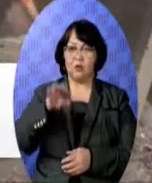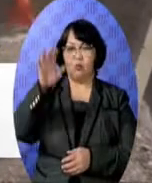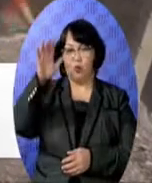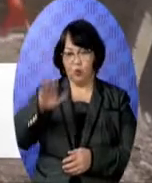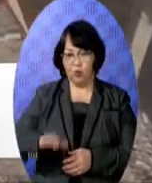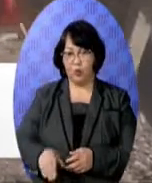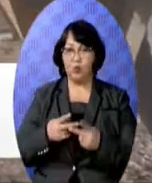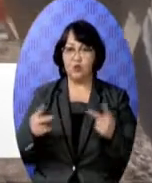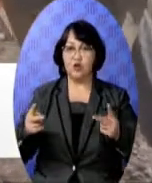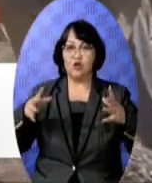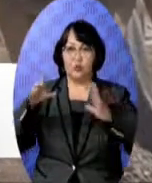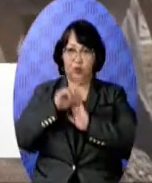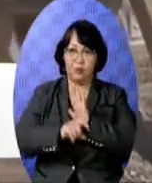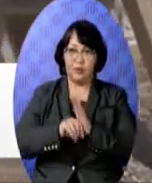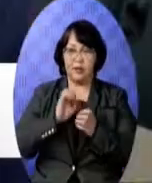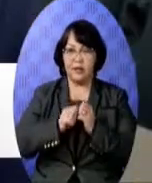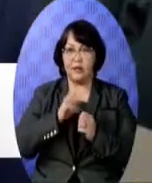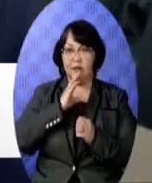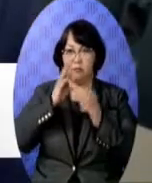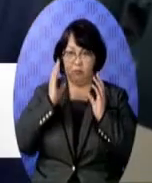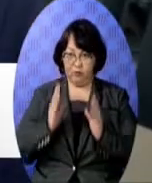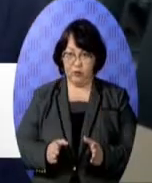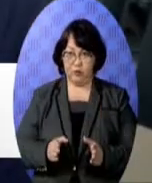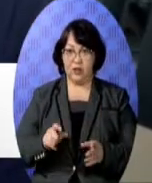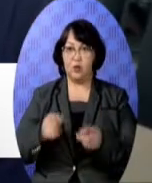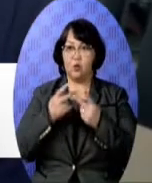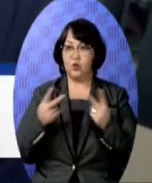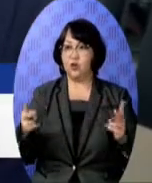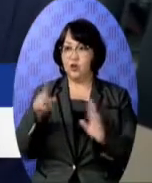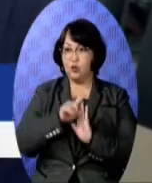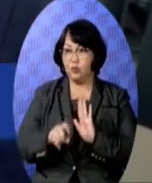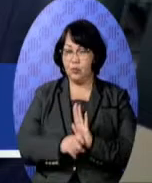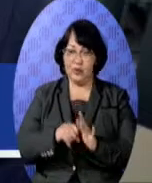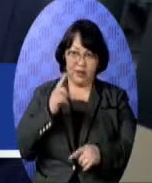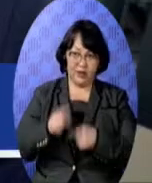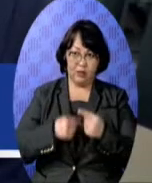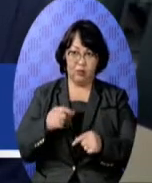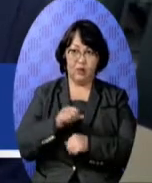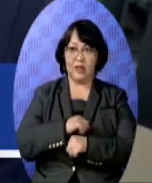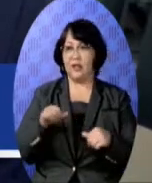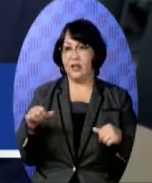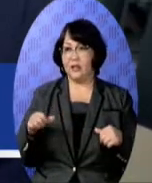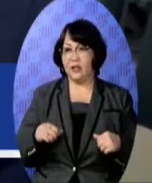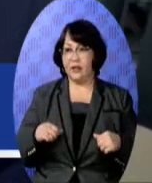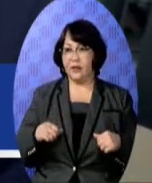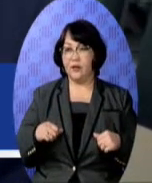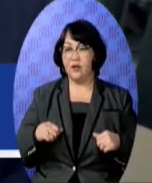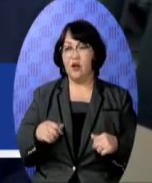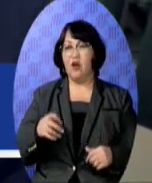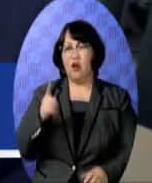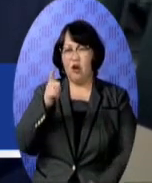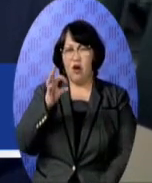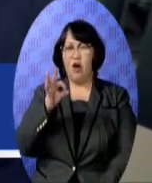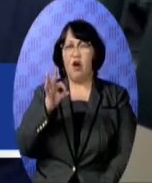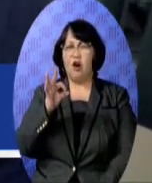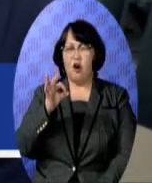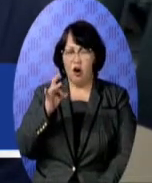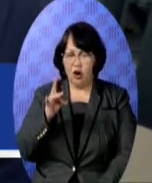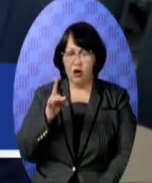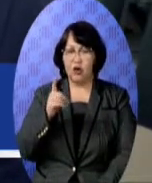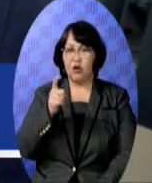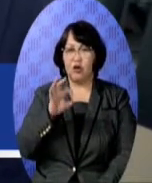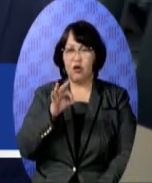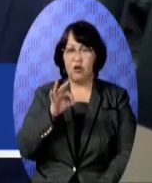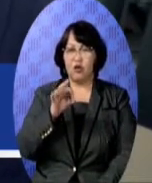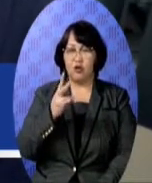хэрэгжүүлэхээр болсон юм а. Энэ үндэсний хөтөлбөр нь бол илүү одоо иргэд олон нийтийг энэ хор хөнөөллөс ялангуяа бичил